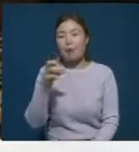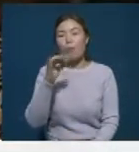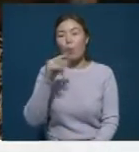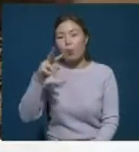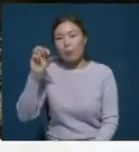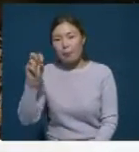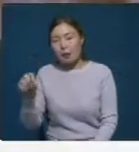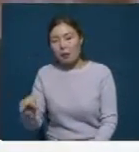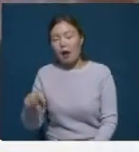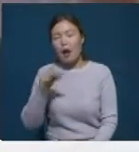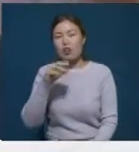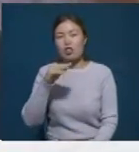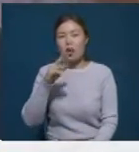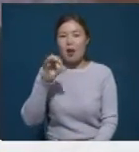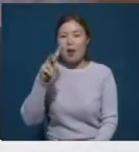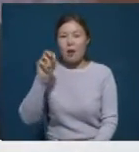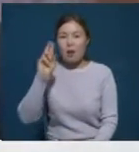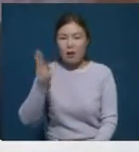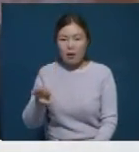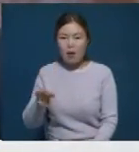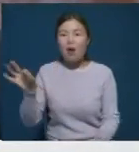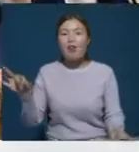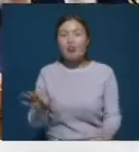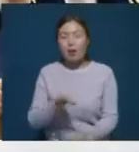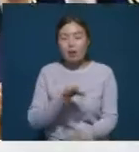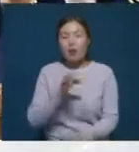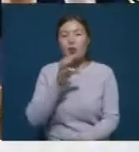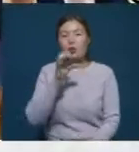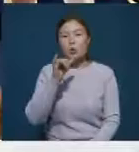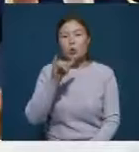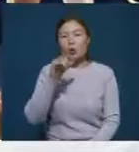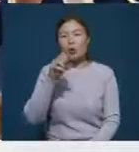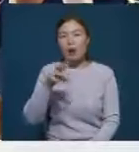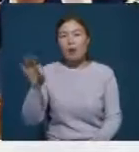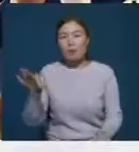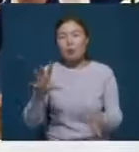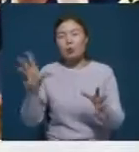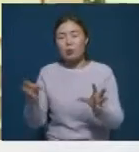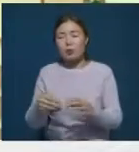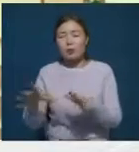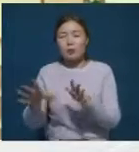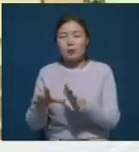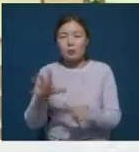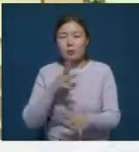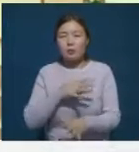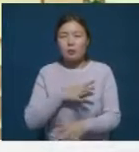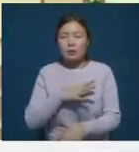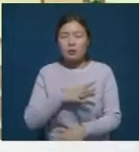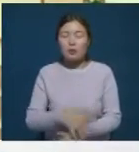сынды күйлерін орындады. Сондай-ақ өңірдің күміс көмей әншілері оркестр сүйемелдеуімен әнде салды. Негізгі